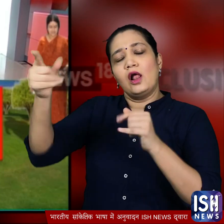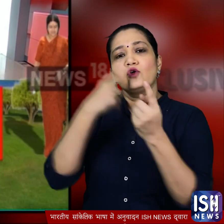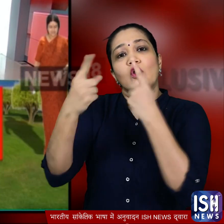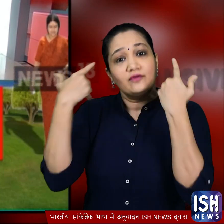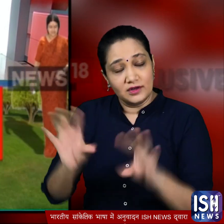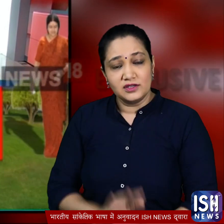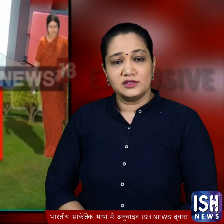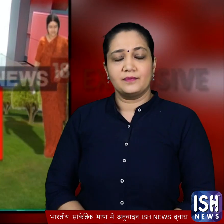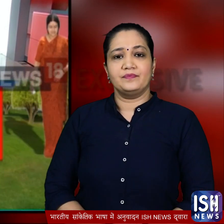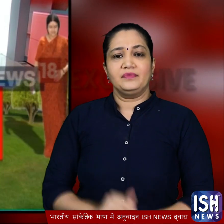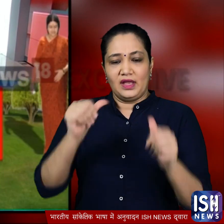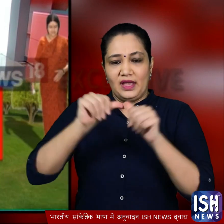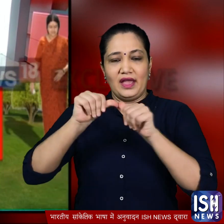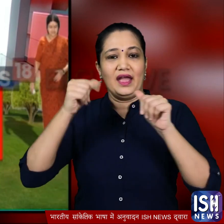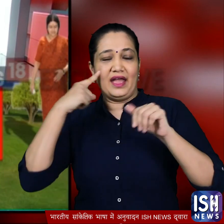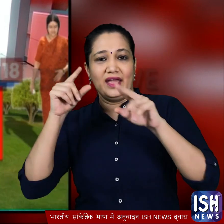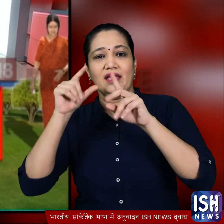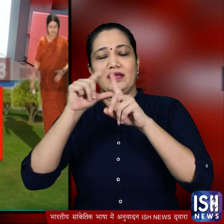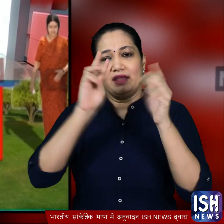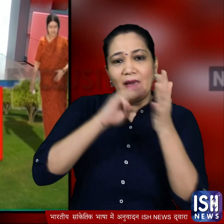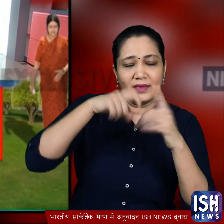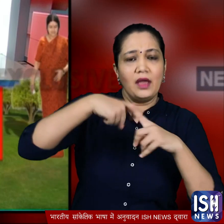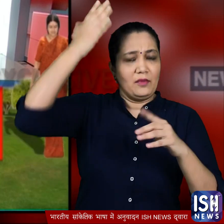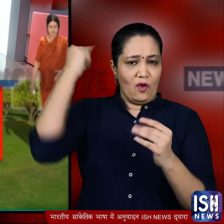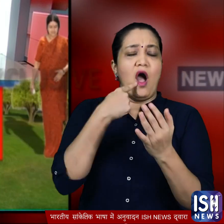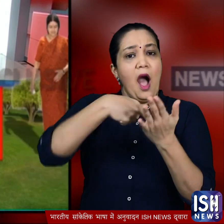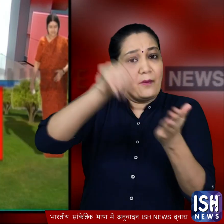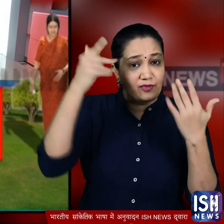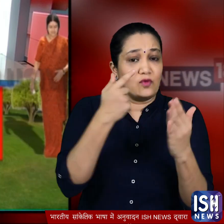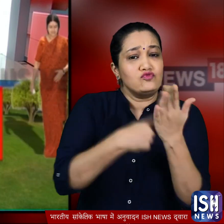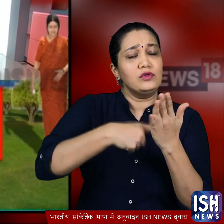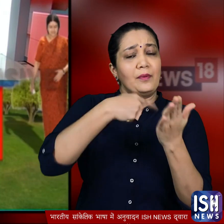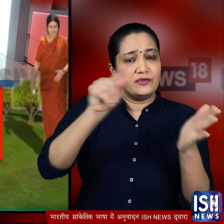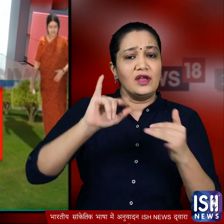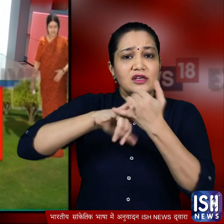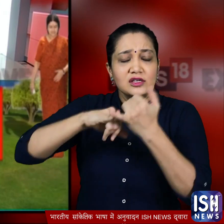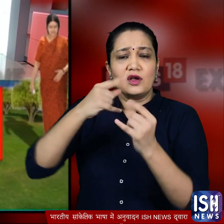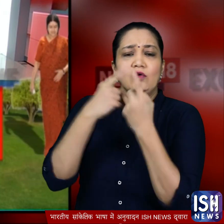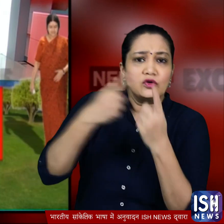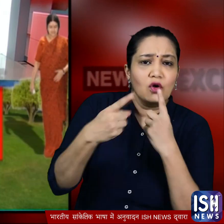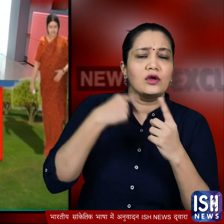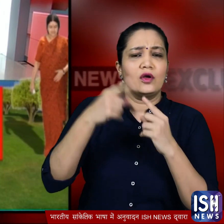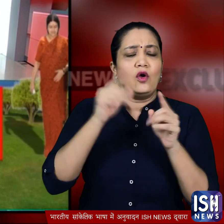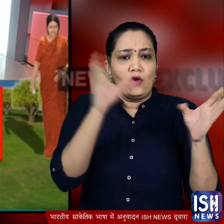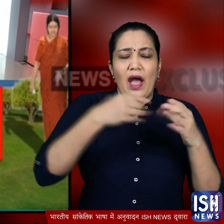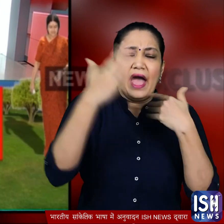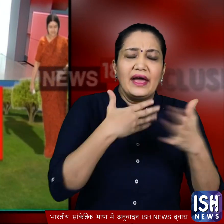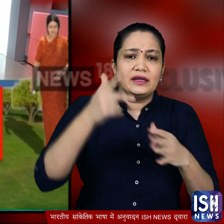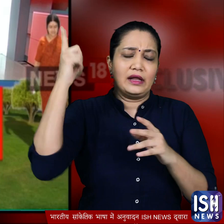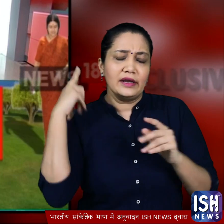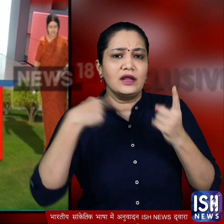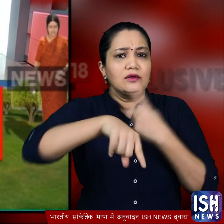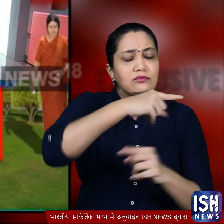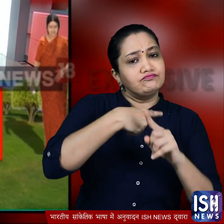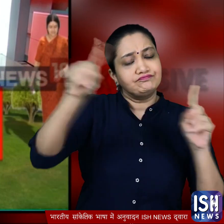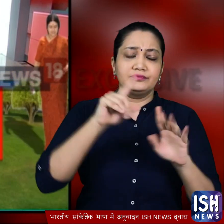बात की। कुछ दिन पहले ही एआईएडीएमके की बैठक में एक प्रस्ताव पास किया गया था, जिसके मुताबिक शशिकला से बात करने पार्टी के किसी भी